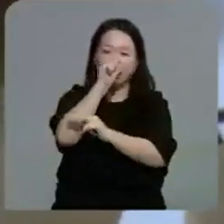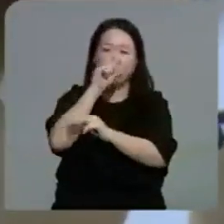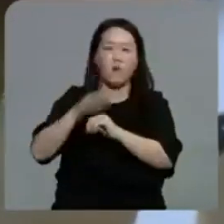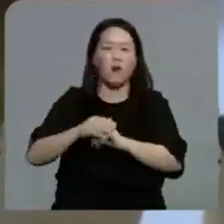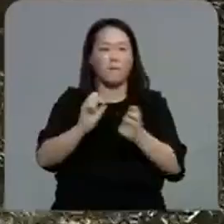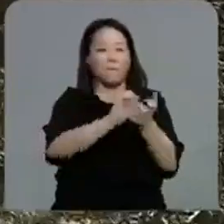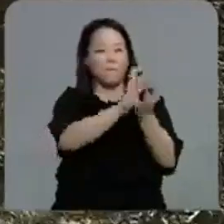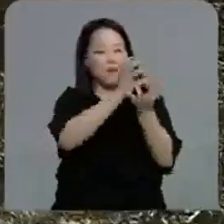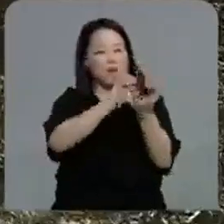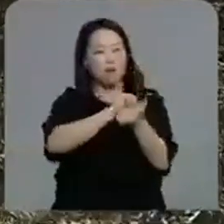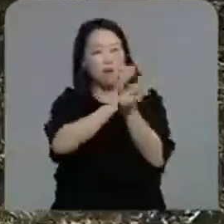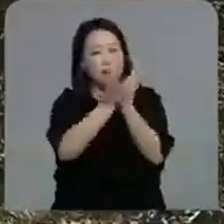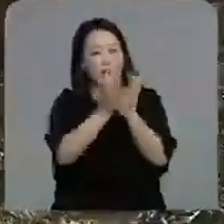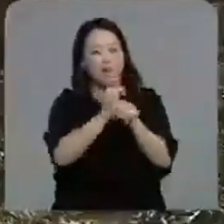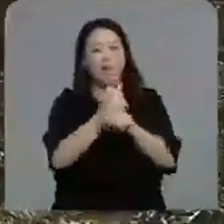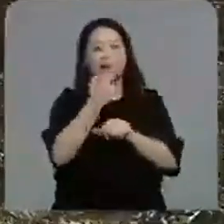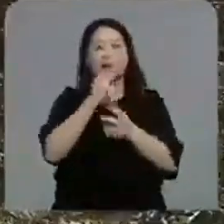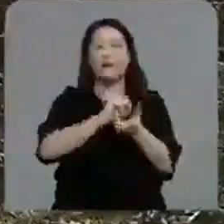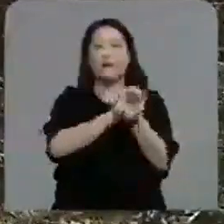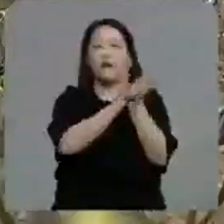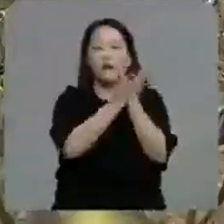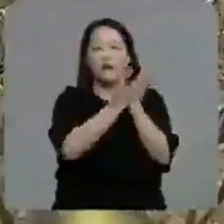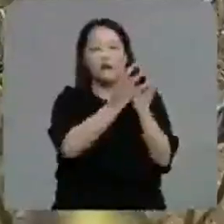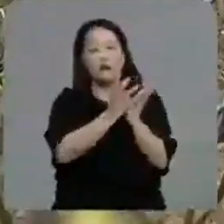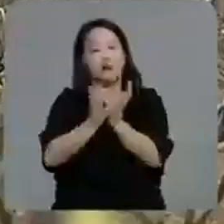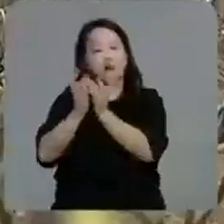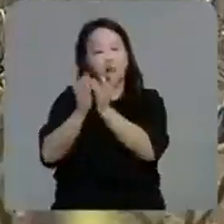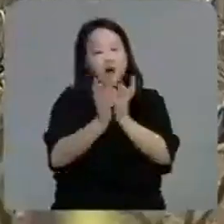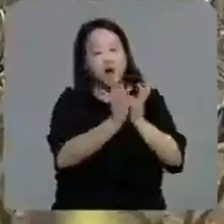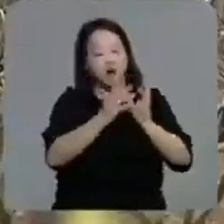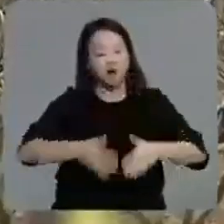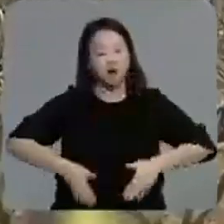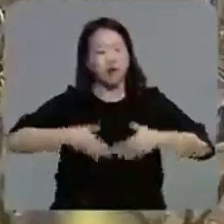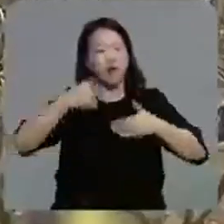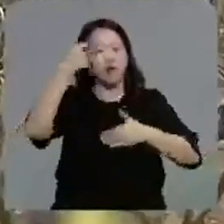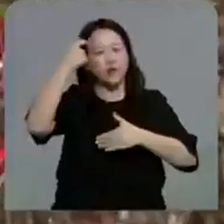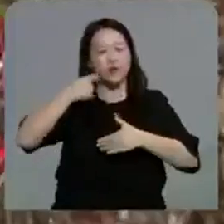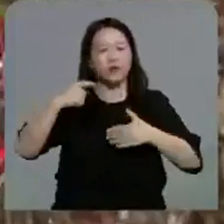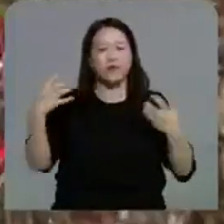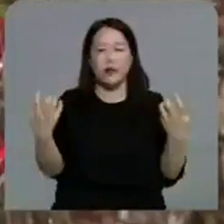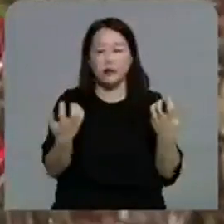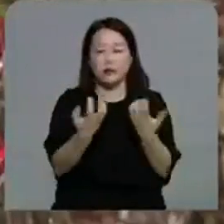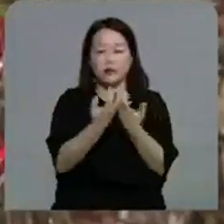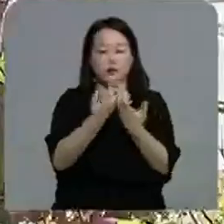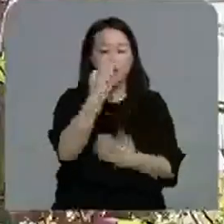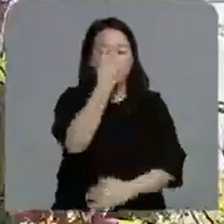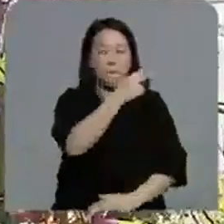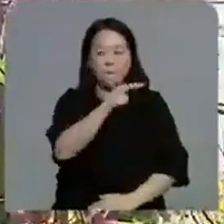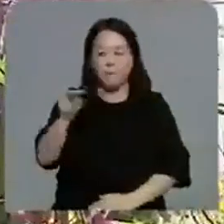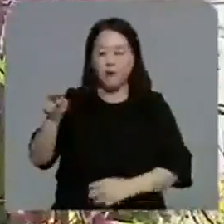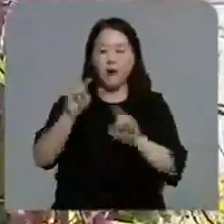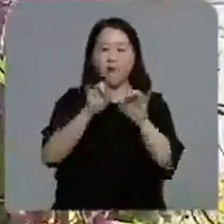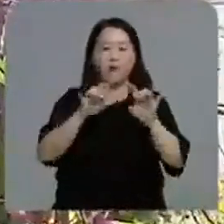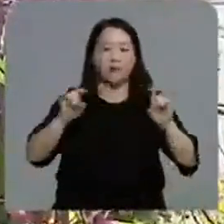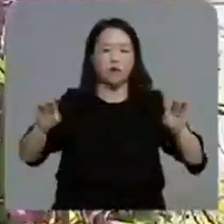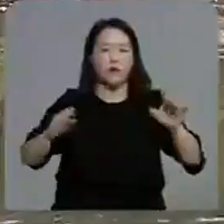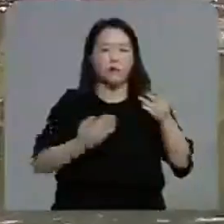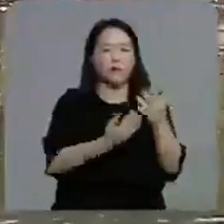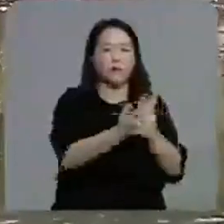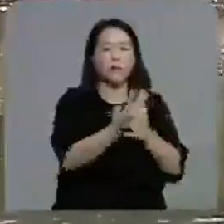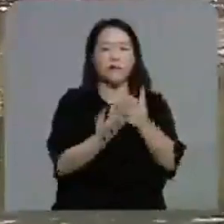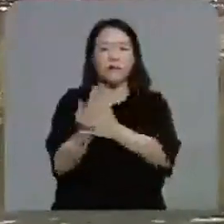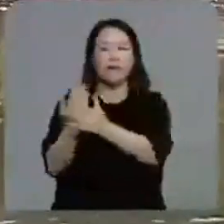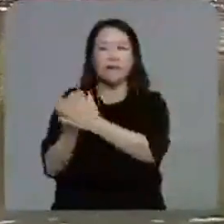바람에 흔들리며 봄의 정취를 자아냅니다. 눈길이 닿는 곳마다 푸른 새싹이 고개를 내밀고